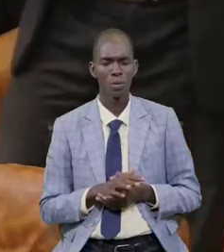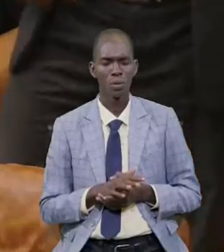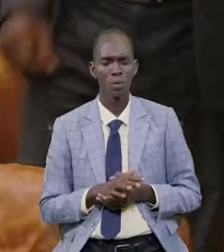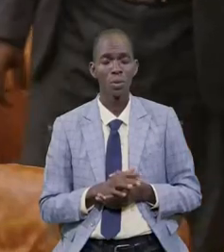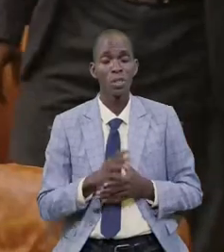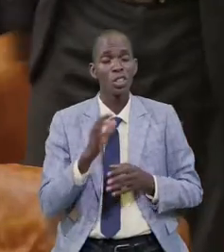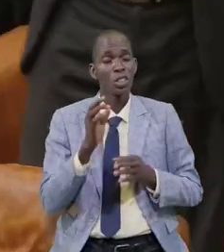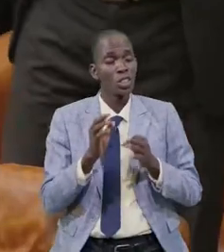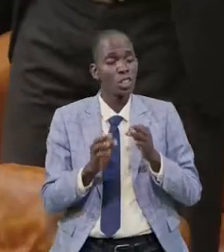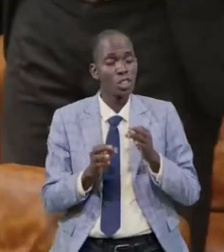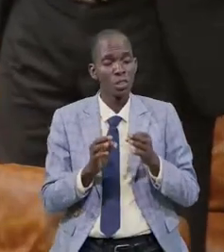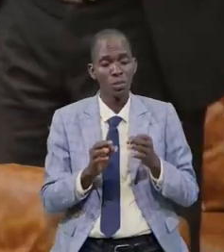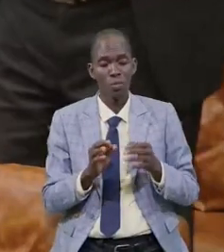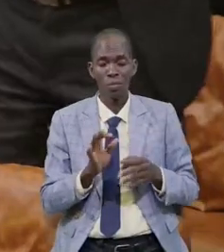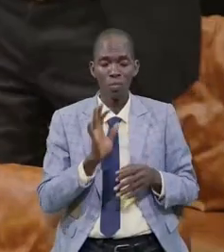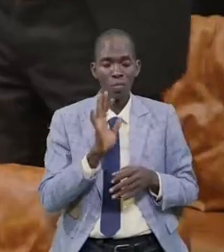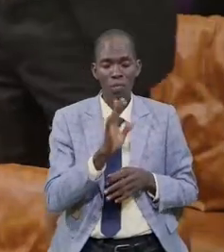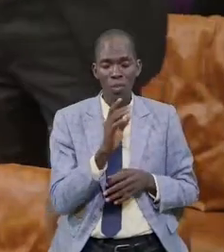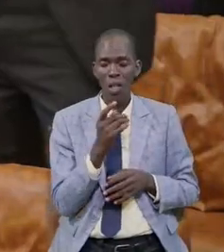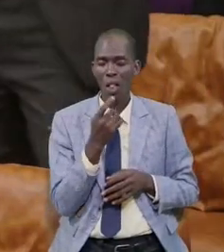Si votre langue